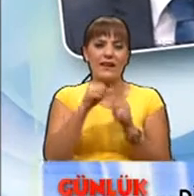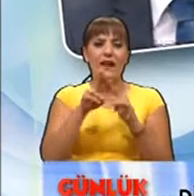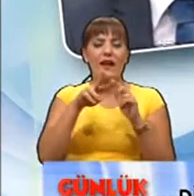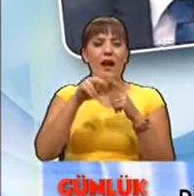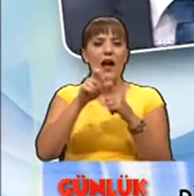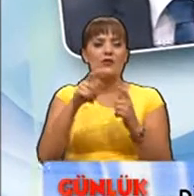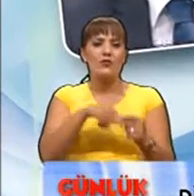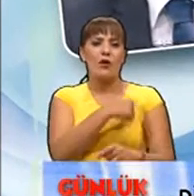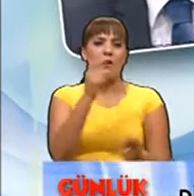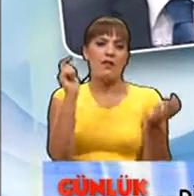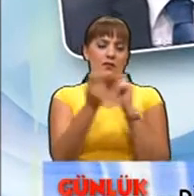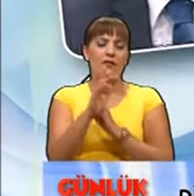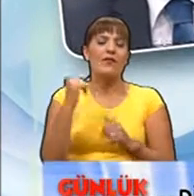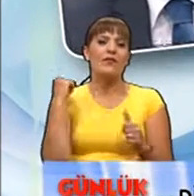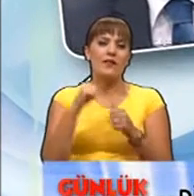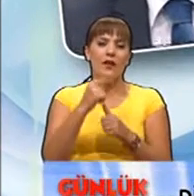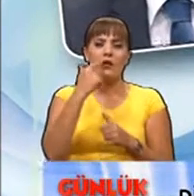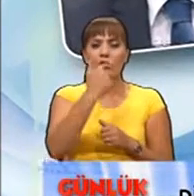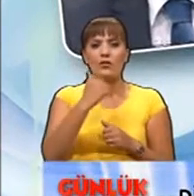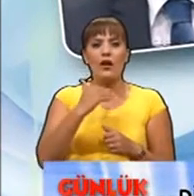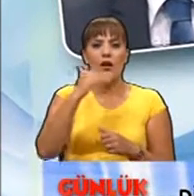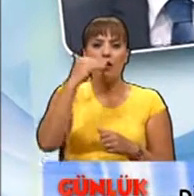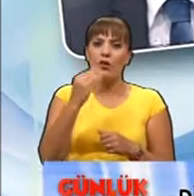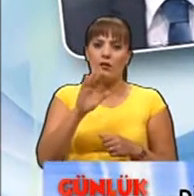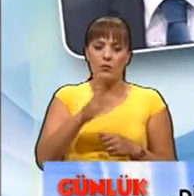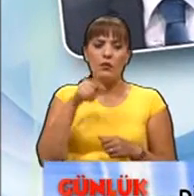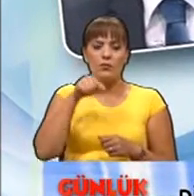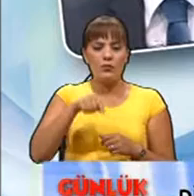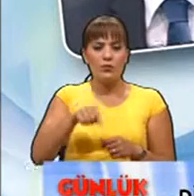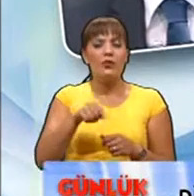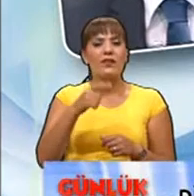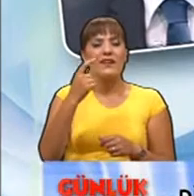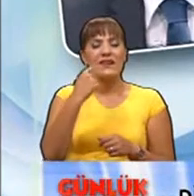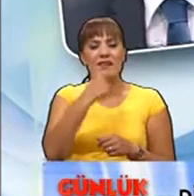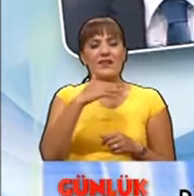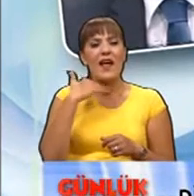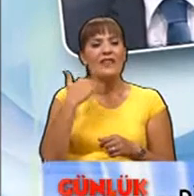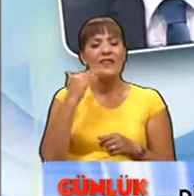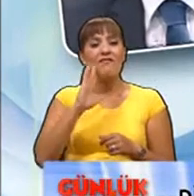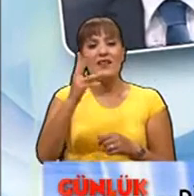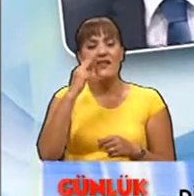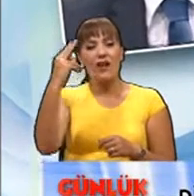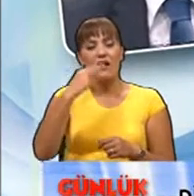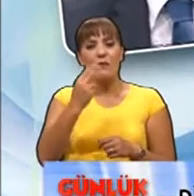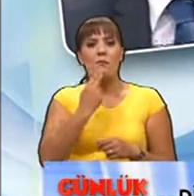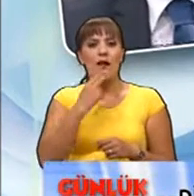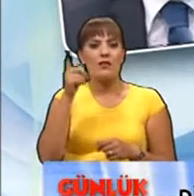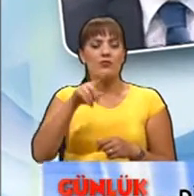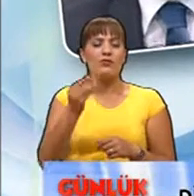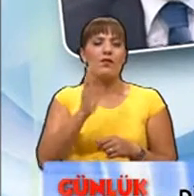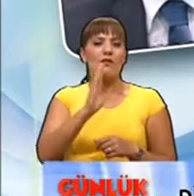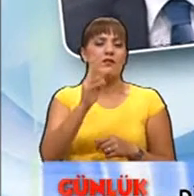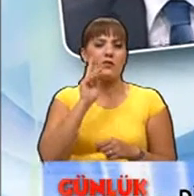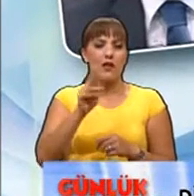kas normal fonksiyonuna dönüyor ve tekrar dudaklar yukarı kalkabiliyor. Bu gum smile dediğimiz diş etlerinin fazla görünümü genellikle zaten bayanlarda daha